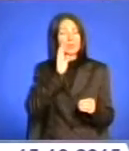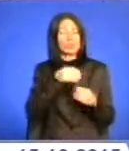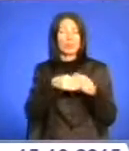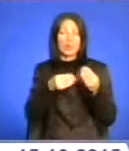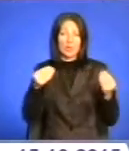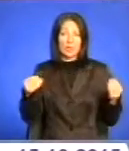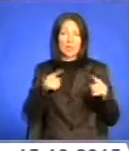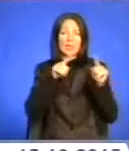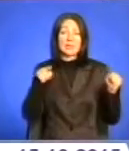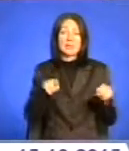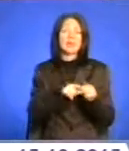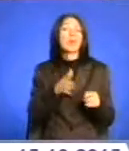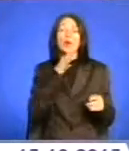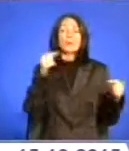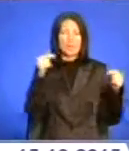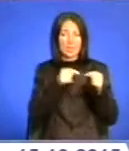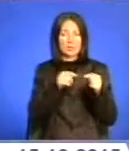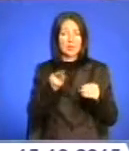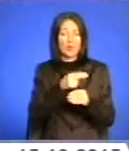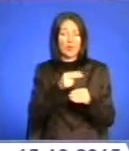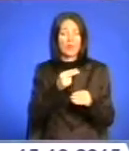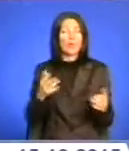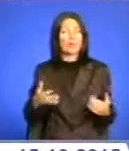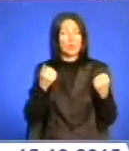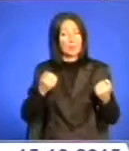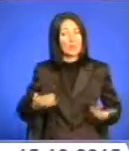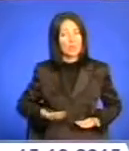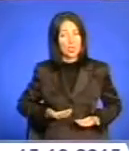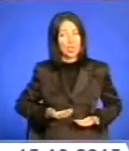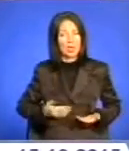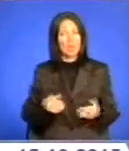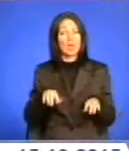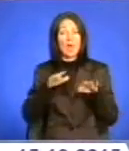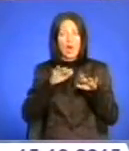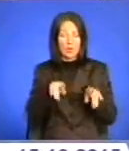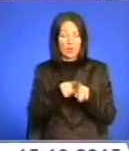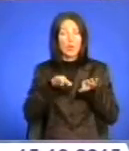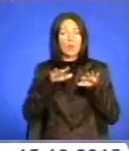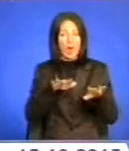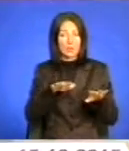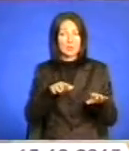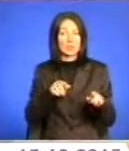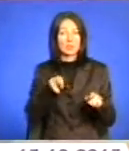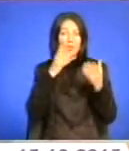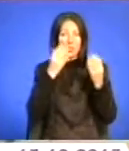кожній із них. Аналогічні акції до Дня боротьби з раком молочної залози проведуть у всіх містах України.